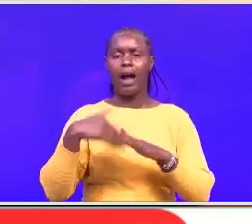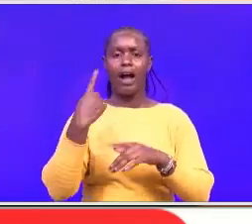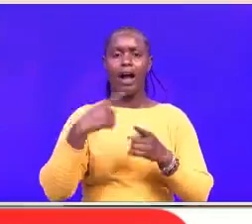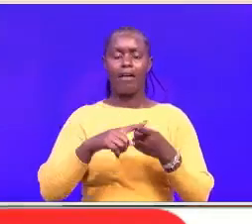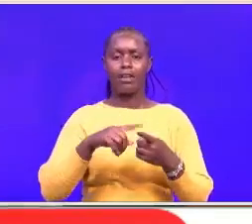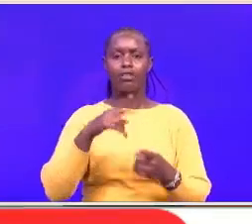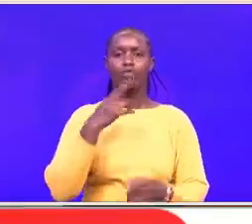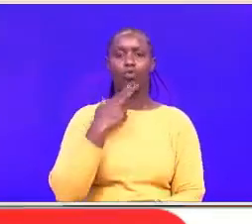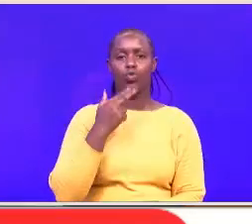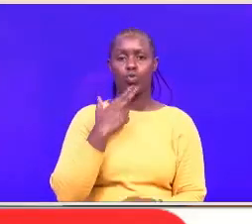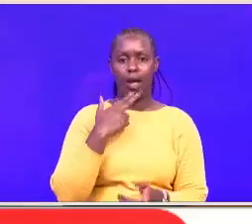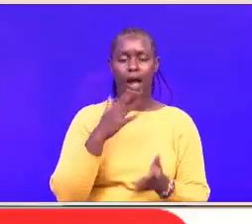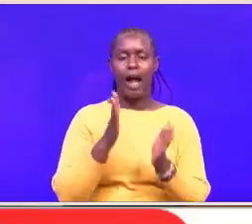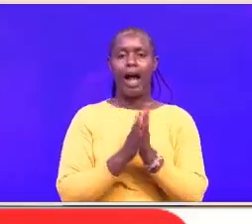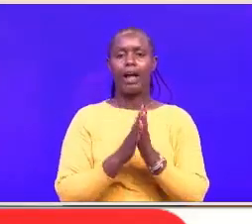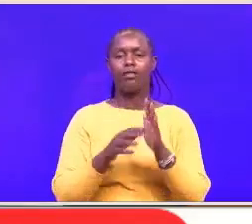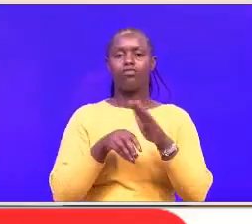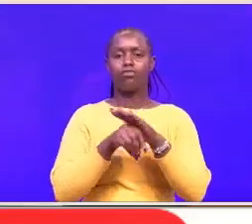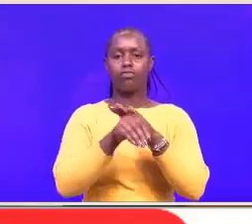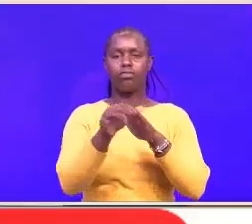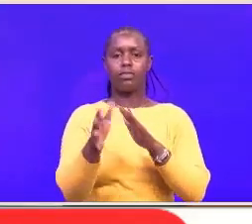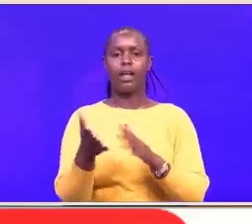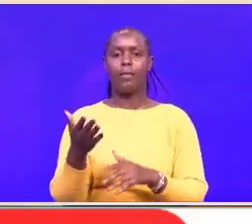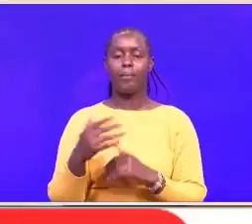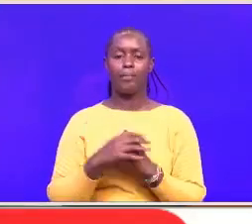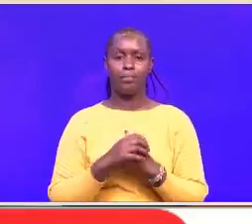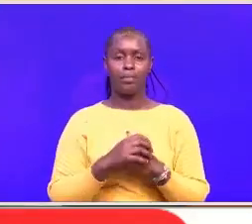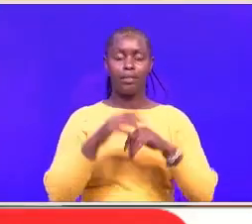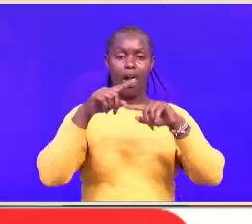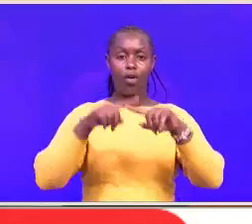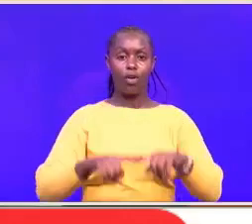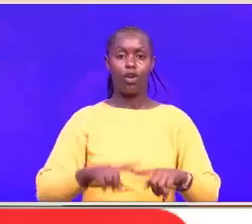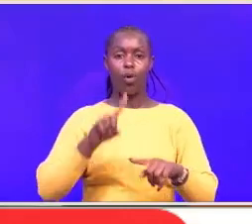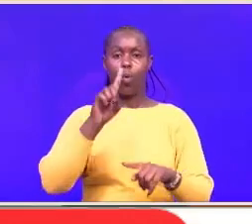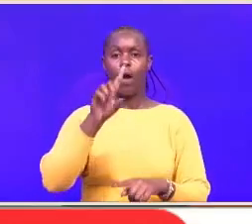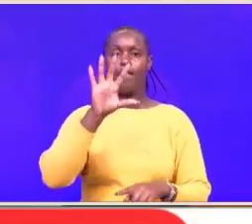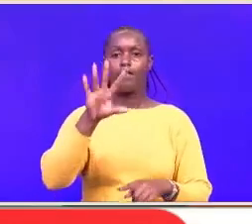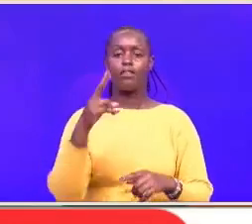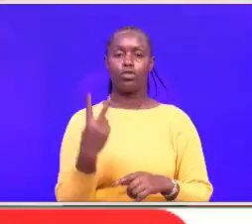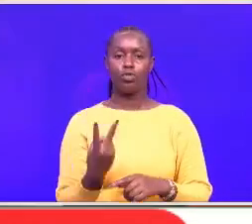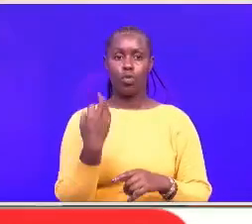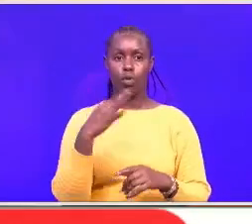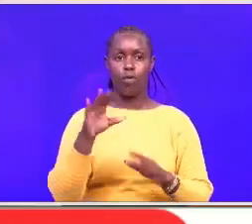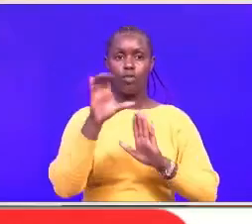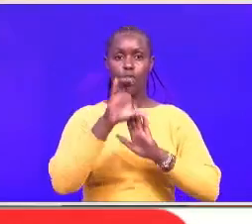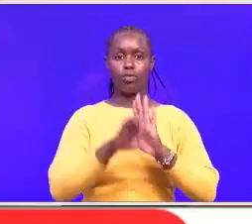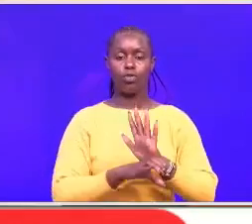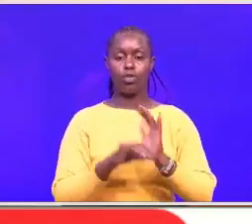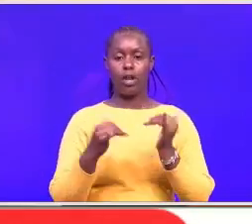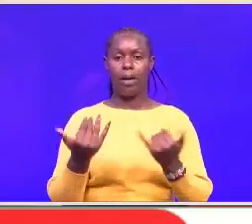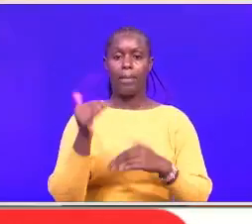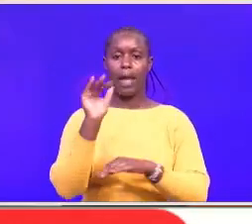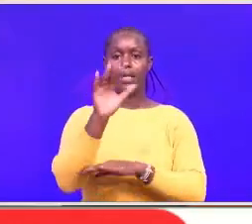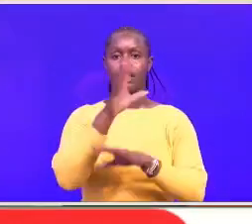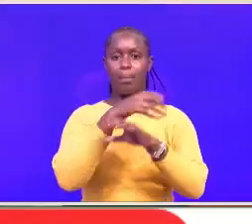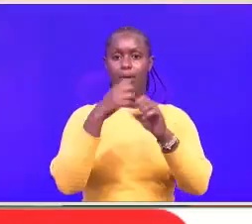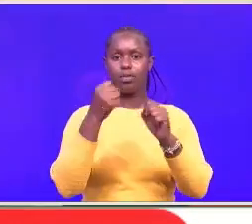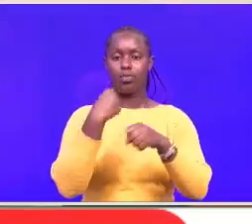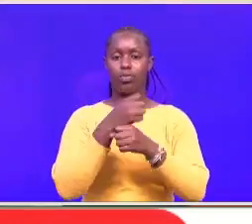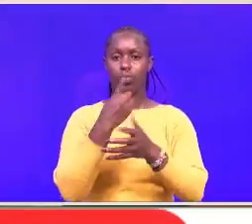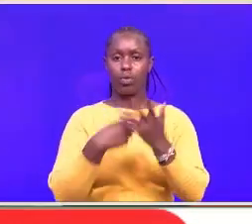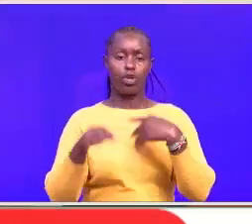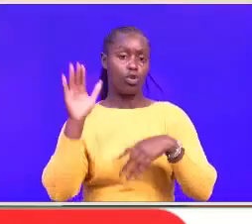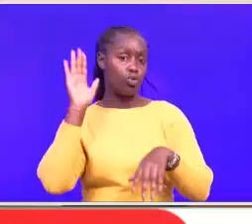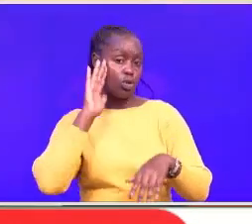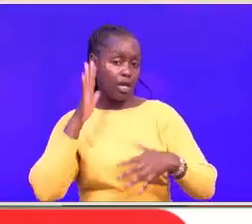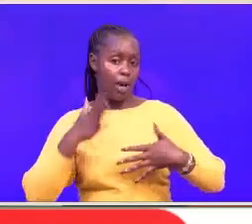mwaka jana. In accordance with Article 152(6) of the Constitution, I call upon the President to heed the voice of the people and to